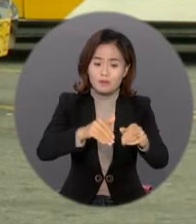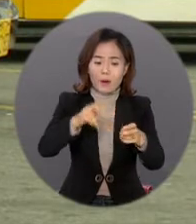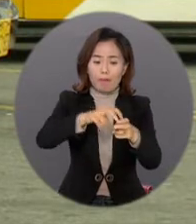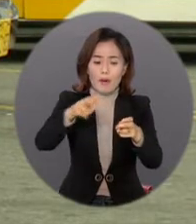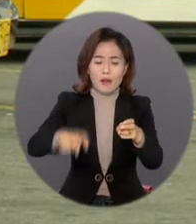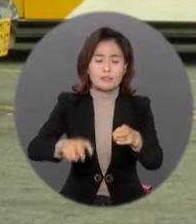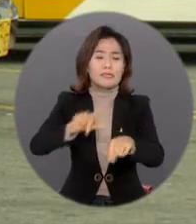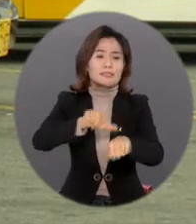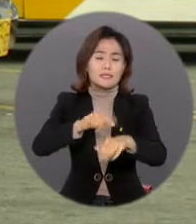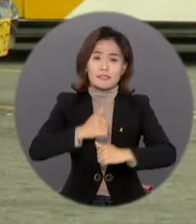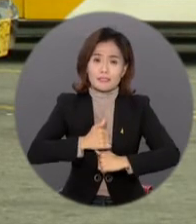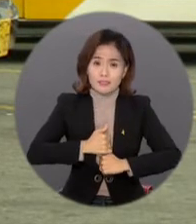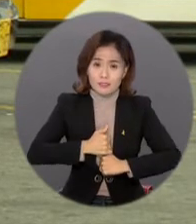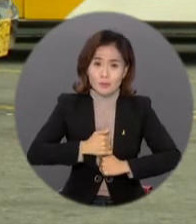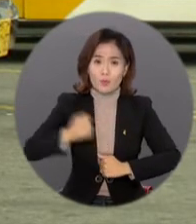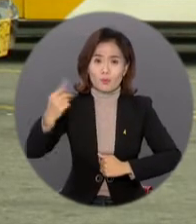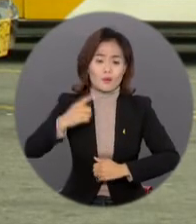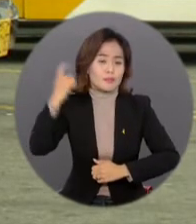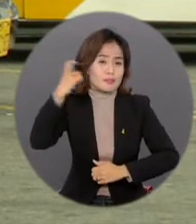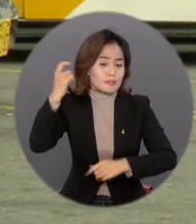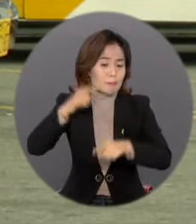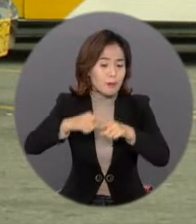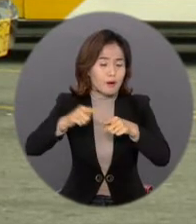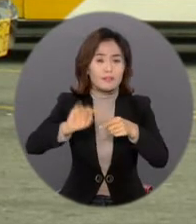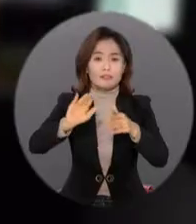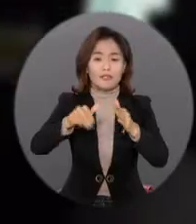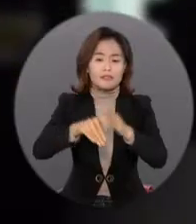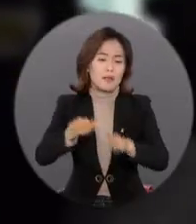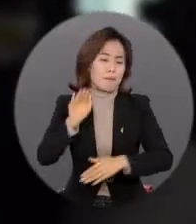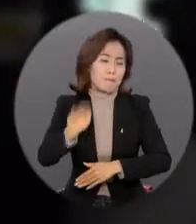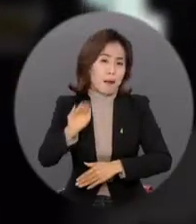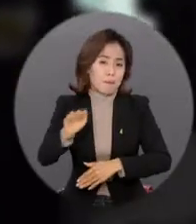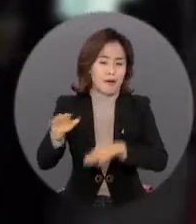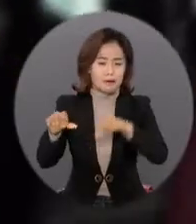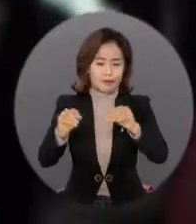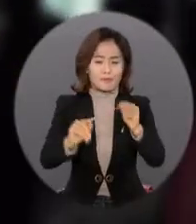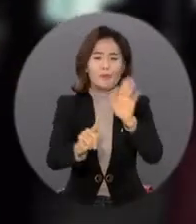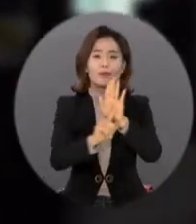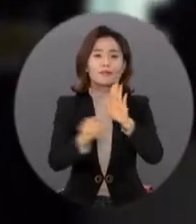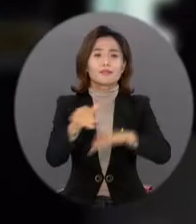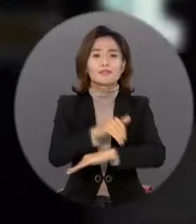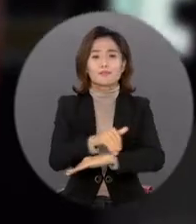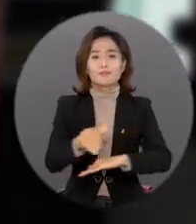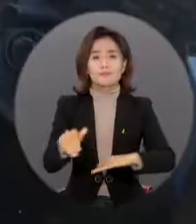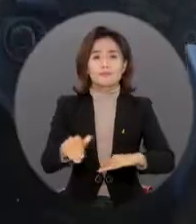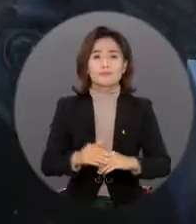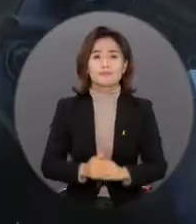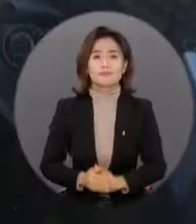시간을 준수하도록 하고 듣기 평가 시간 경적 금지 등을 안내할 계획입니다.